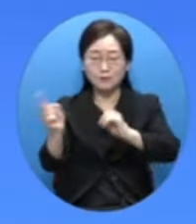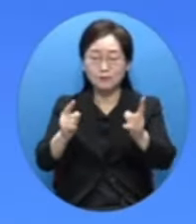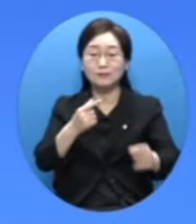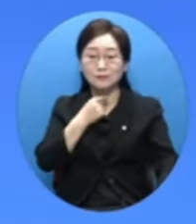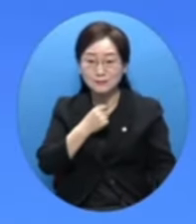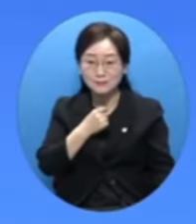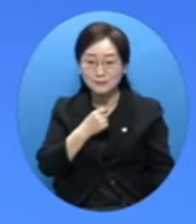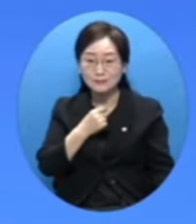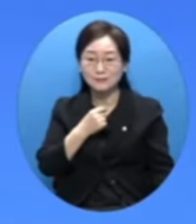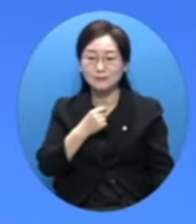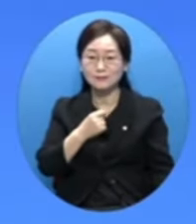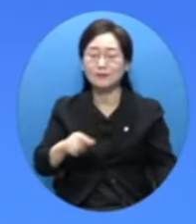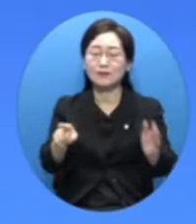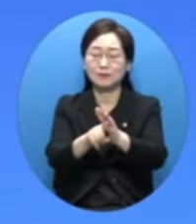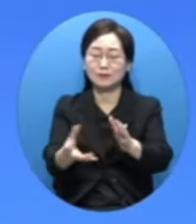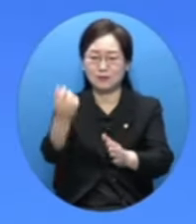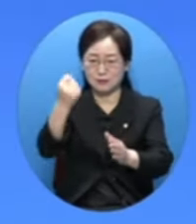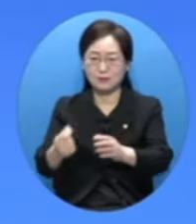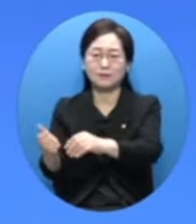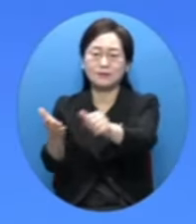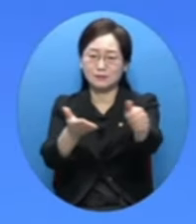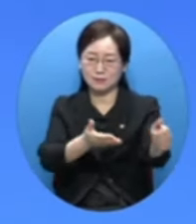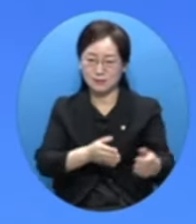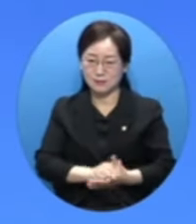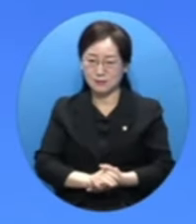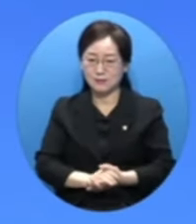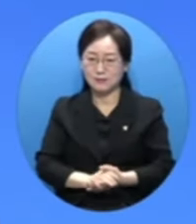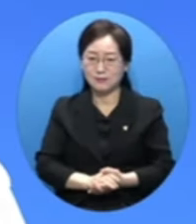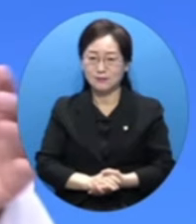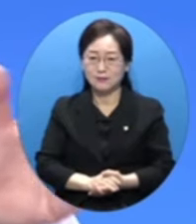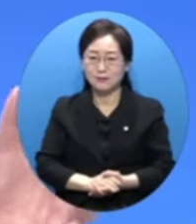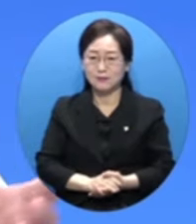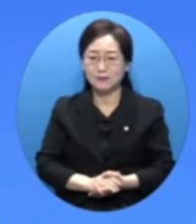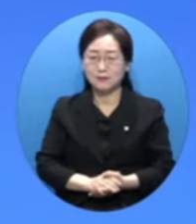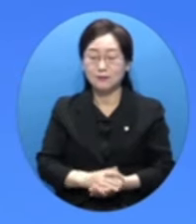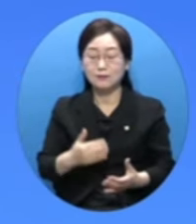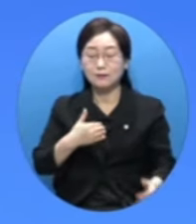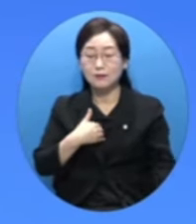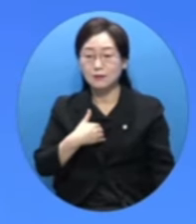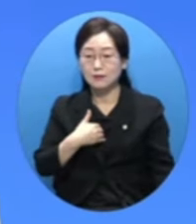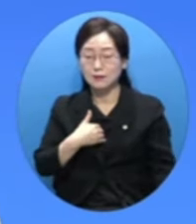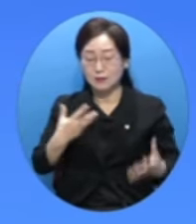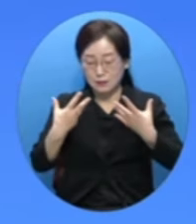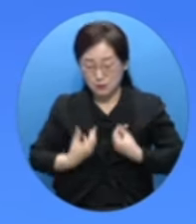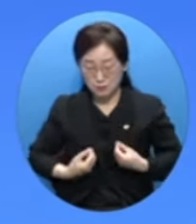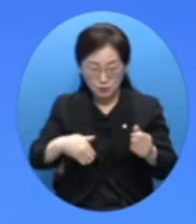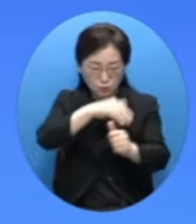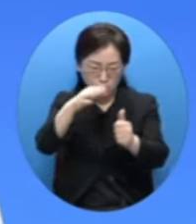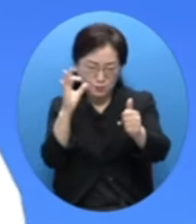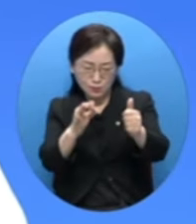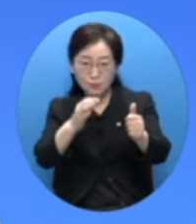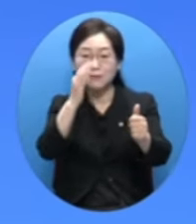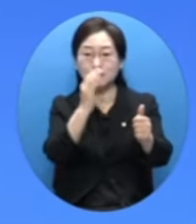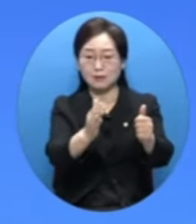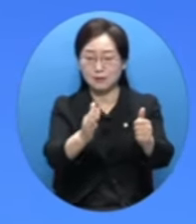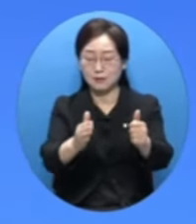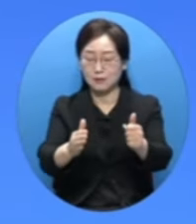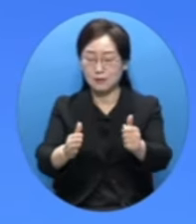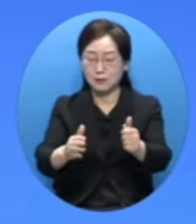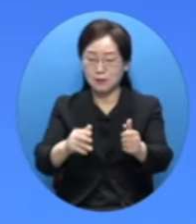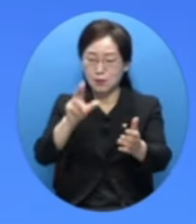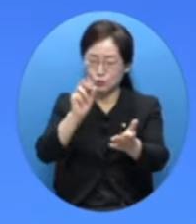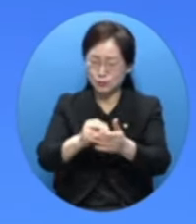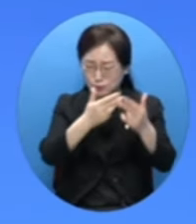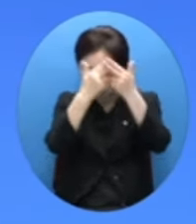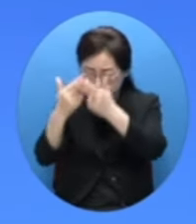원하십니까? 믿음의 사람들이 되기 바랍니다. 내게 있는 절망적인 환경을 바라보지 말고 문제투성이인 나